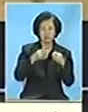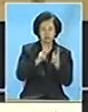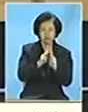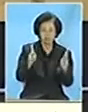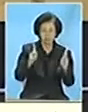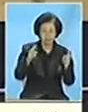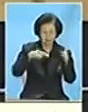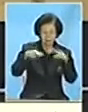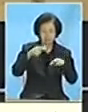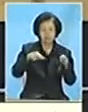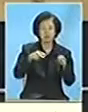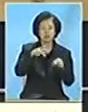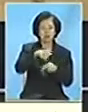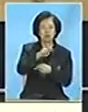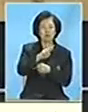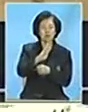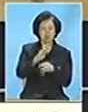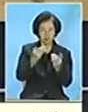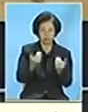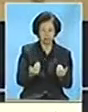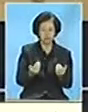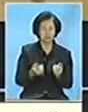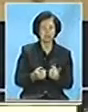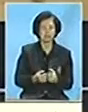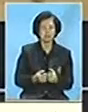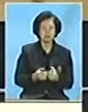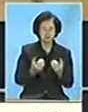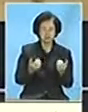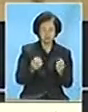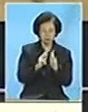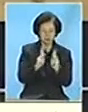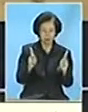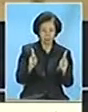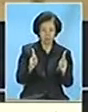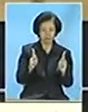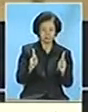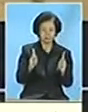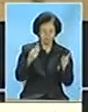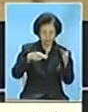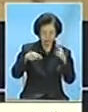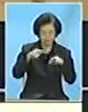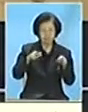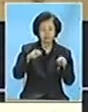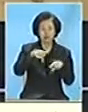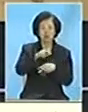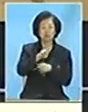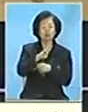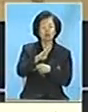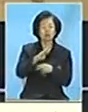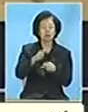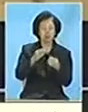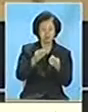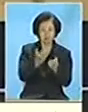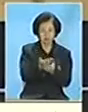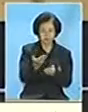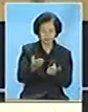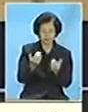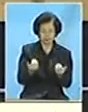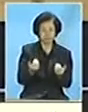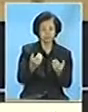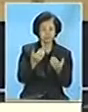ร่างพระราชบัญญัติฉบับนี้บัดนี้คณะกรรมการได้พิจารณาร่างพระราชบัญญัติฉบับนี้เสร็จแล้วนะค